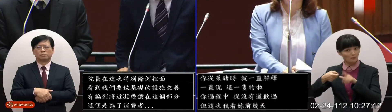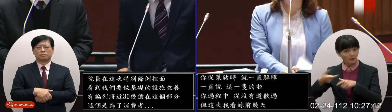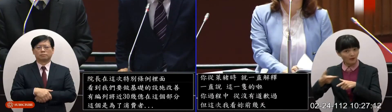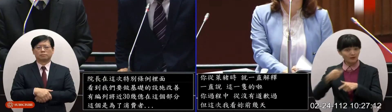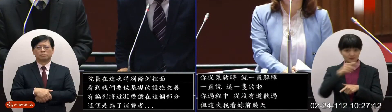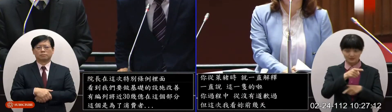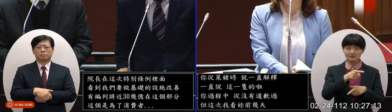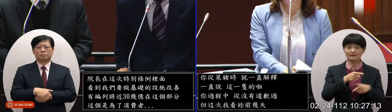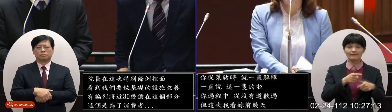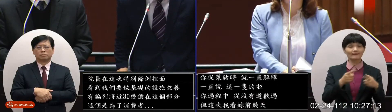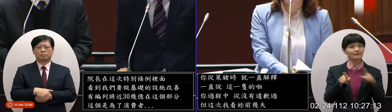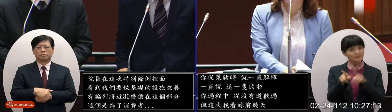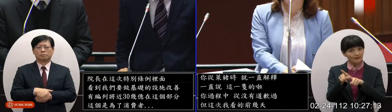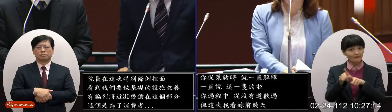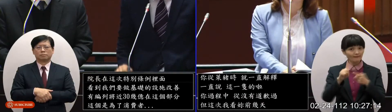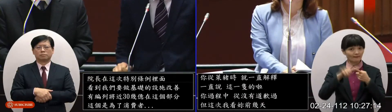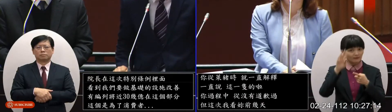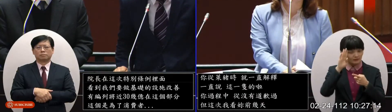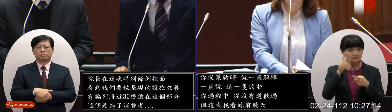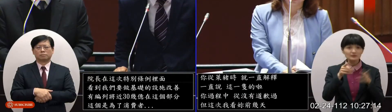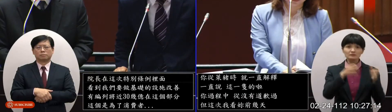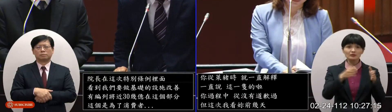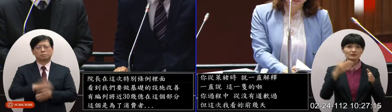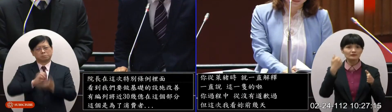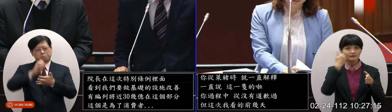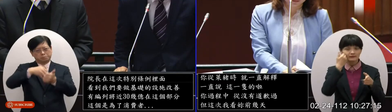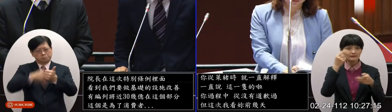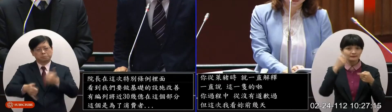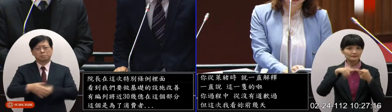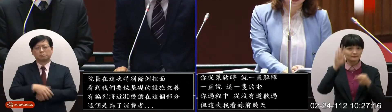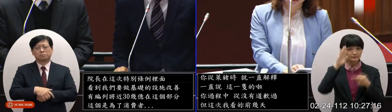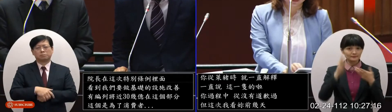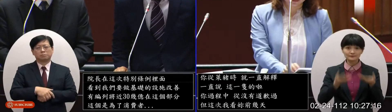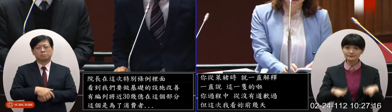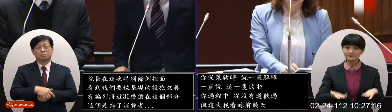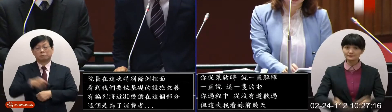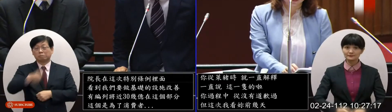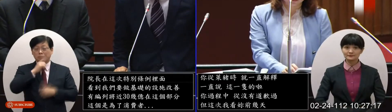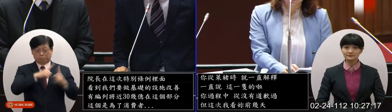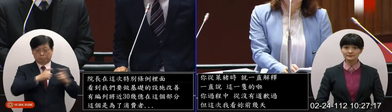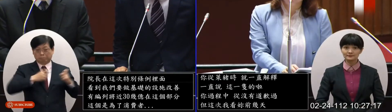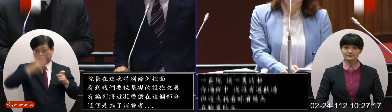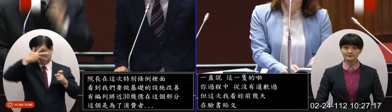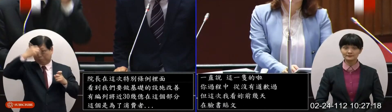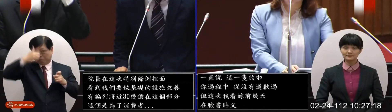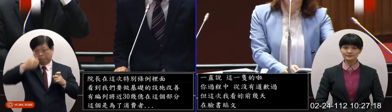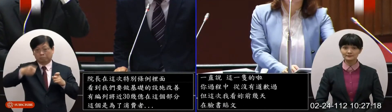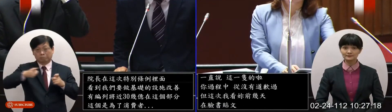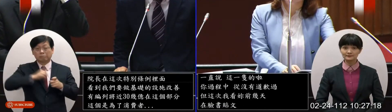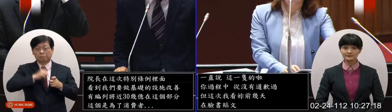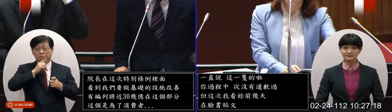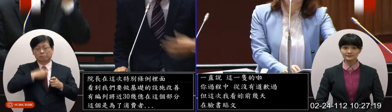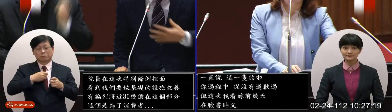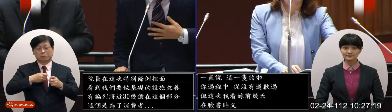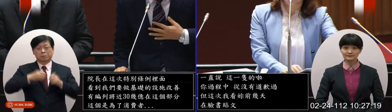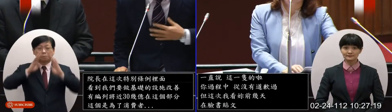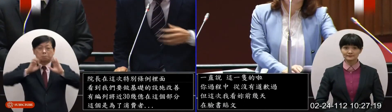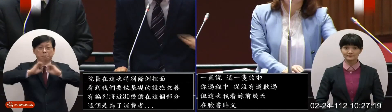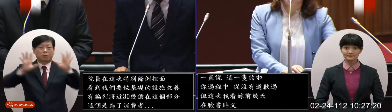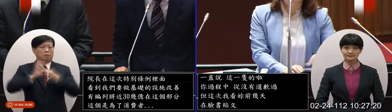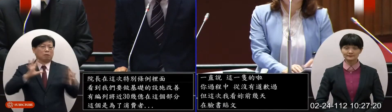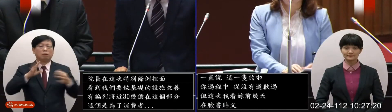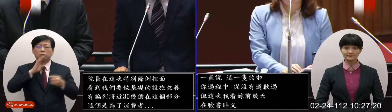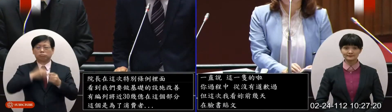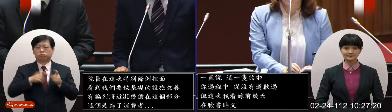要说明一下这个事情？你是跟谁道歉？ 跟委员报告，这跟郭台铭董事长他的发文没有关系，我是